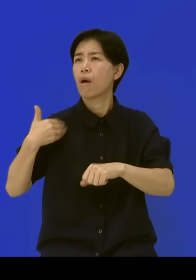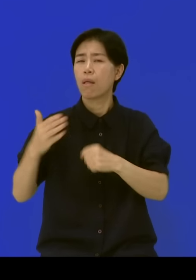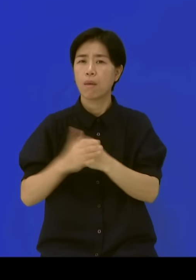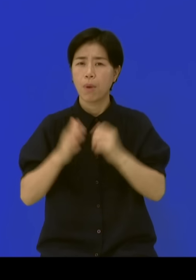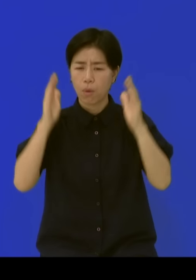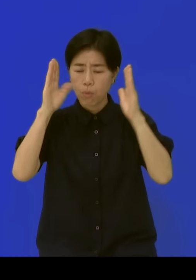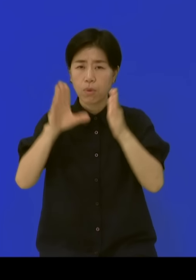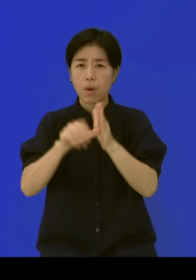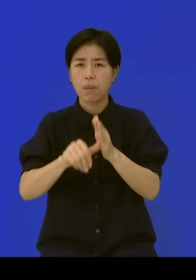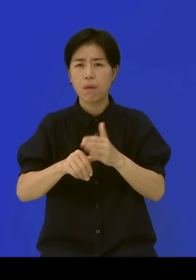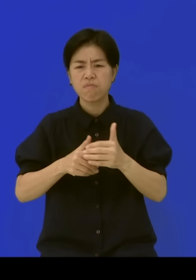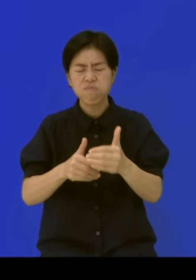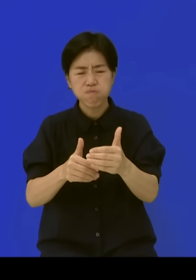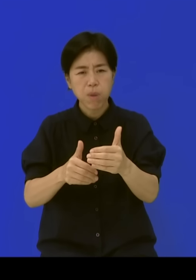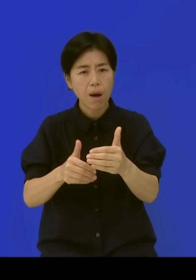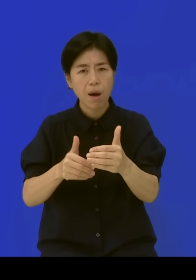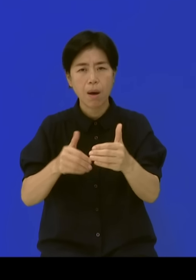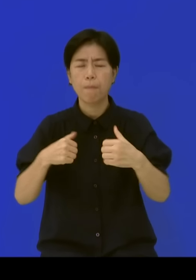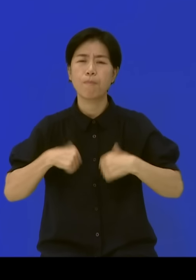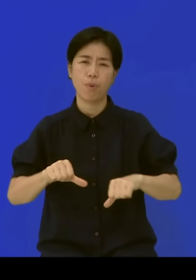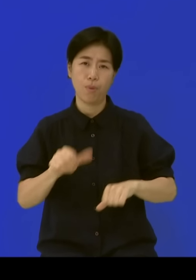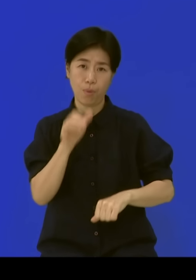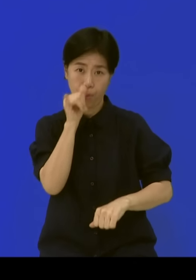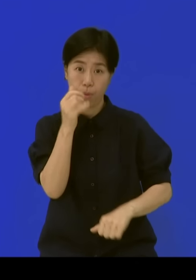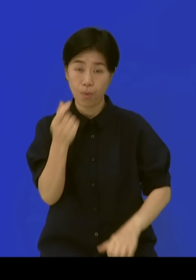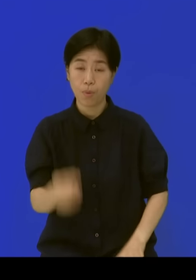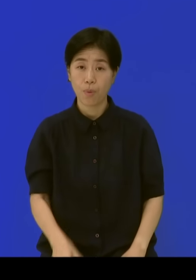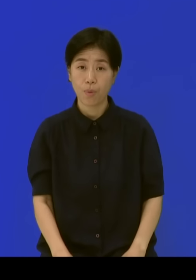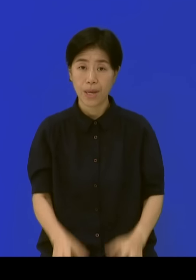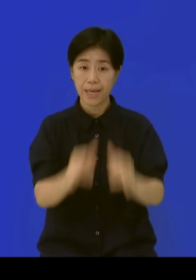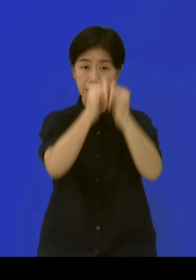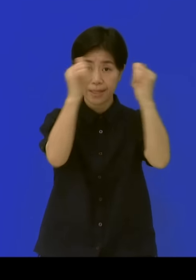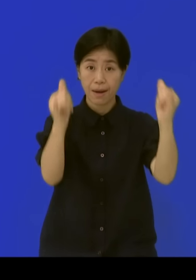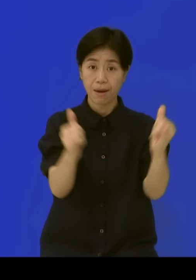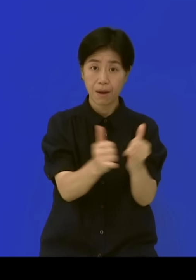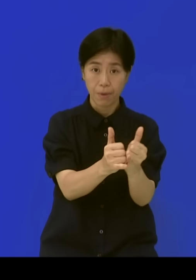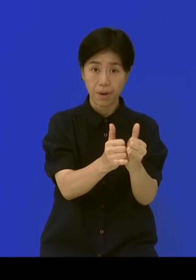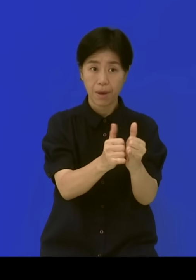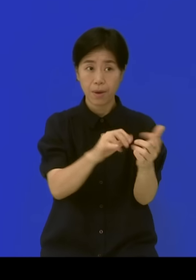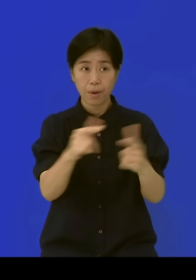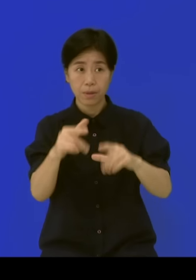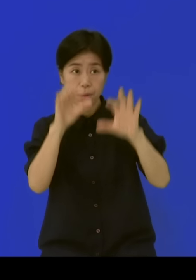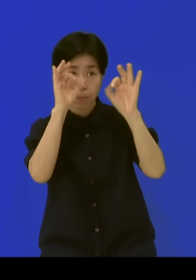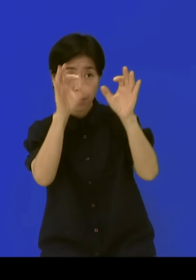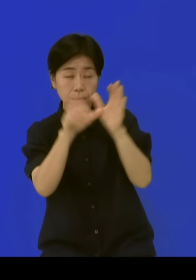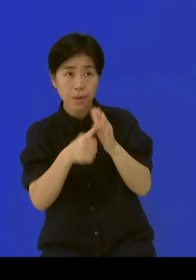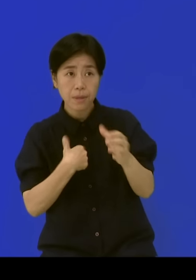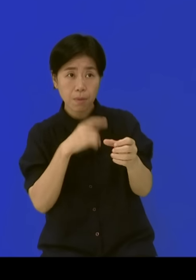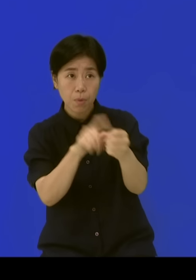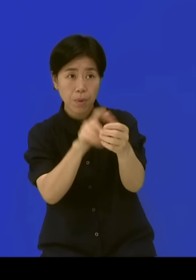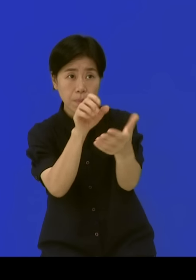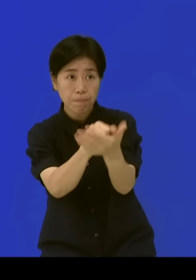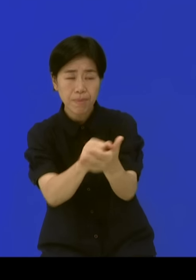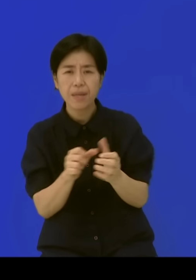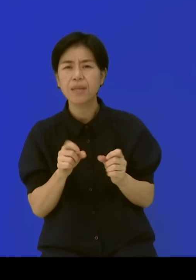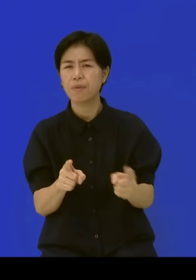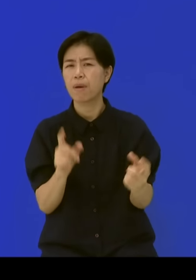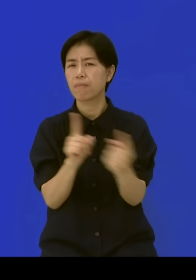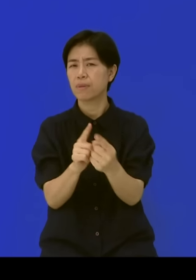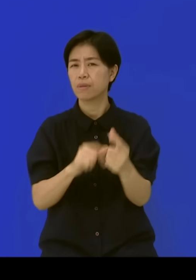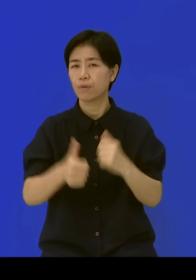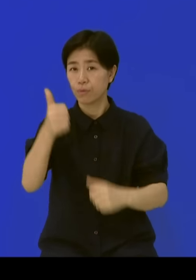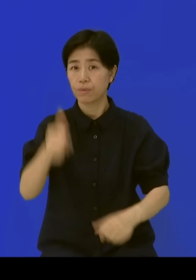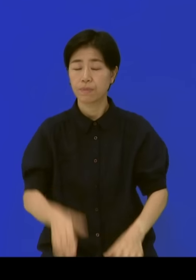같아요. 사회에서 목표를 발견할 수 있도록 네. 지원해주는 일도 좀 필요하다고 생각이 듭니다. 네. 근데 당시에 또 어머님이